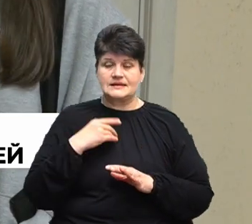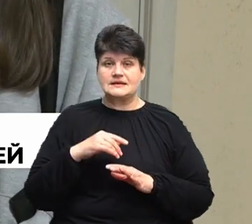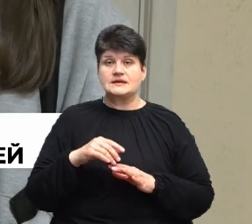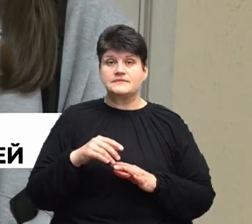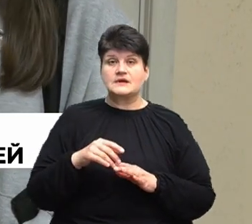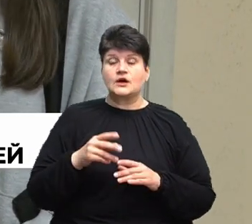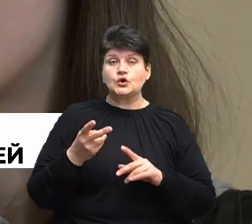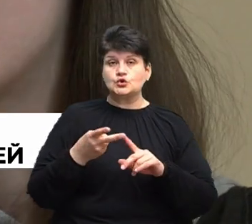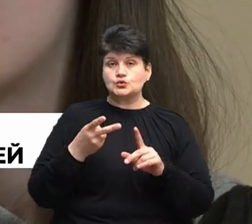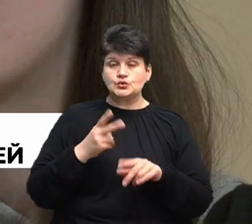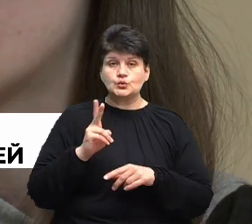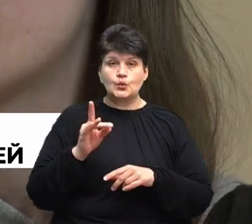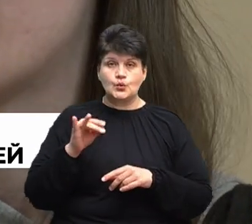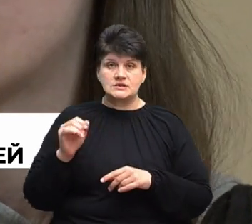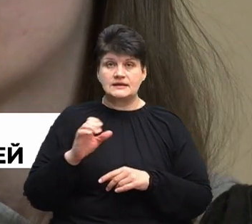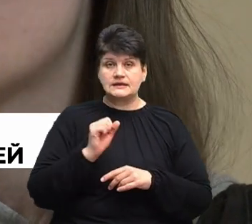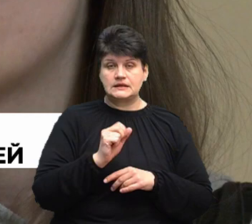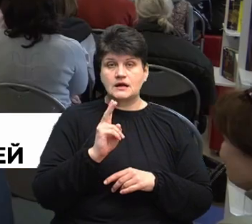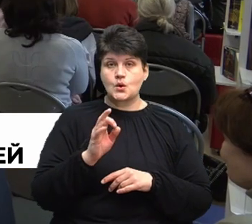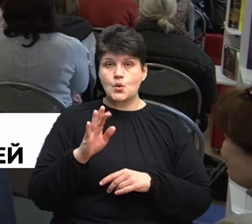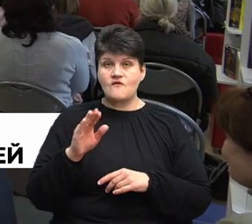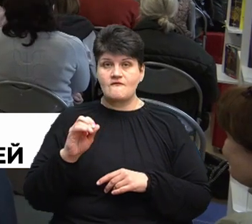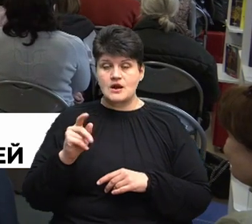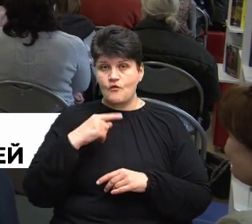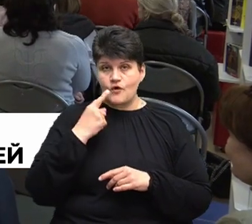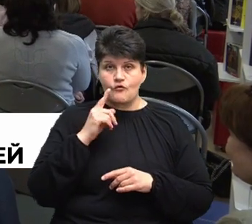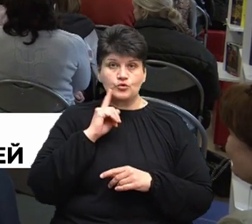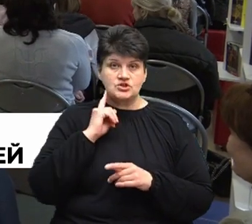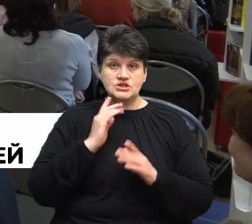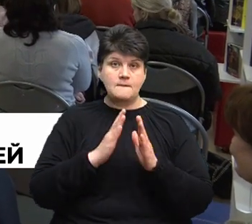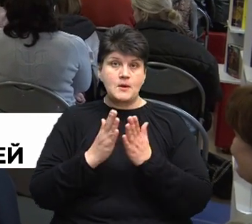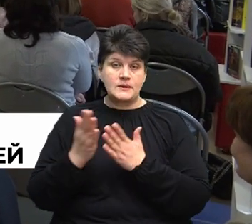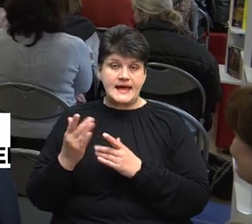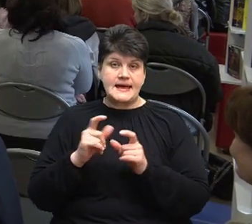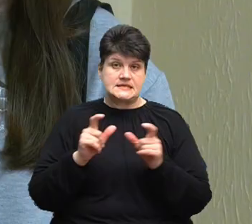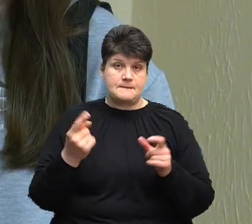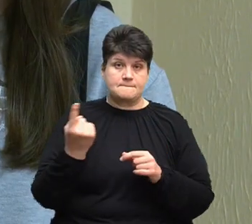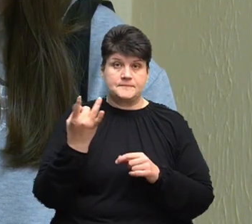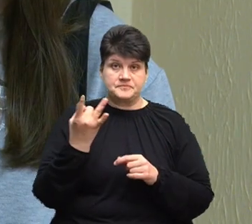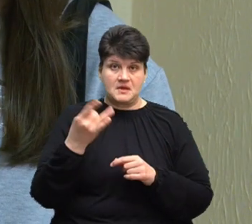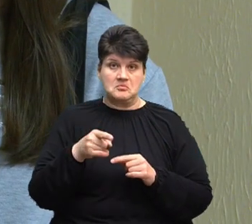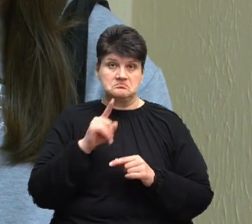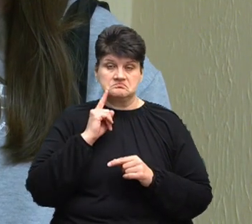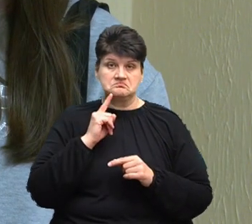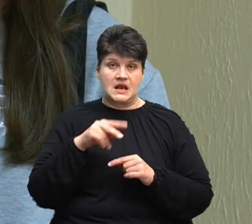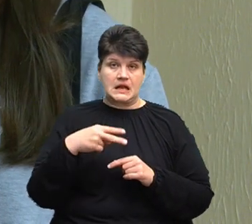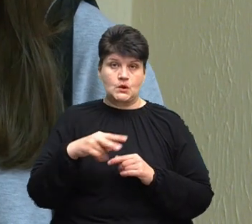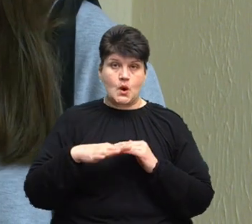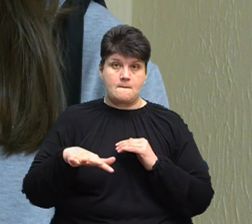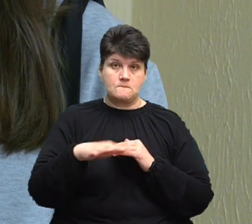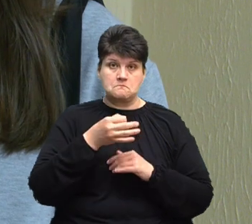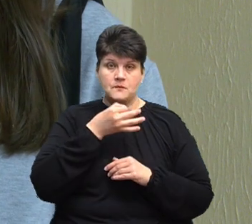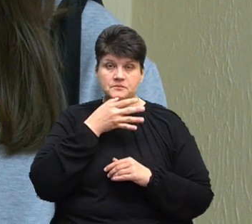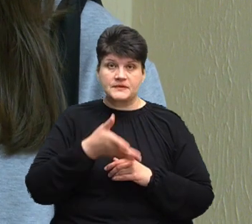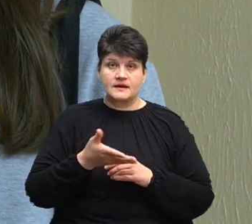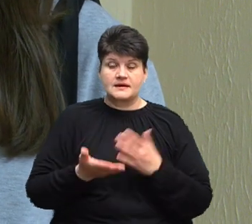Другокурсниця філологині Ангеліна Коваль каже, в молодіжній бібліотеці вперше, але літературний простір їй сподобався. Я взагалі, якби не тернопільська, то мені